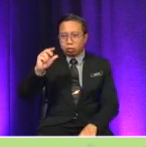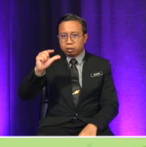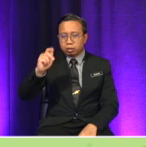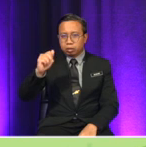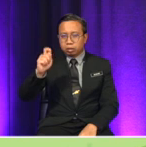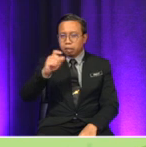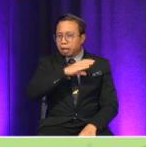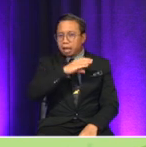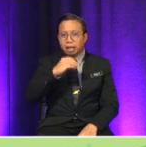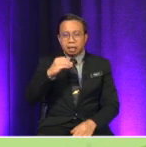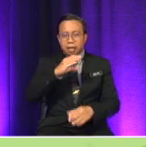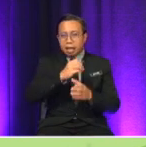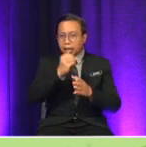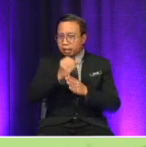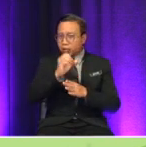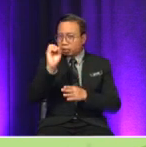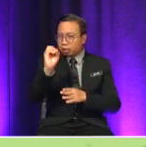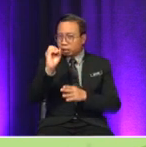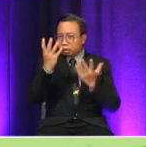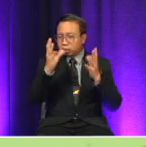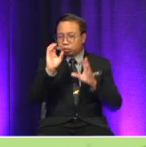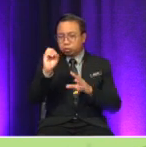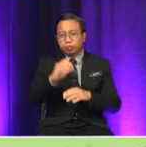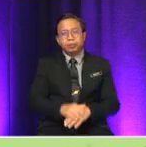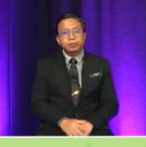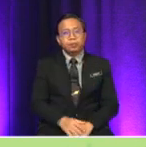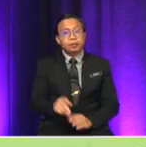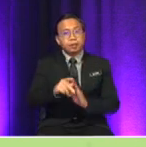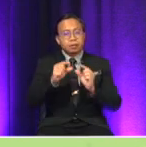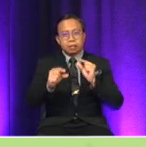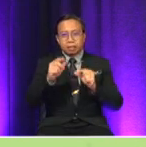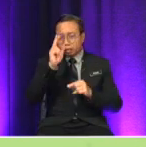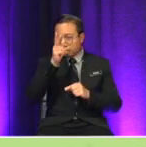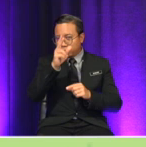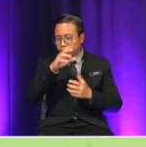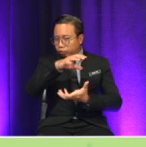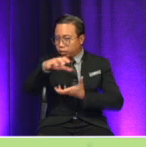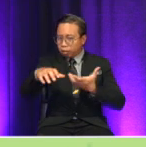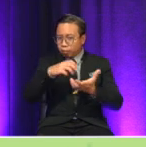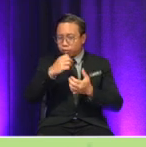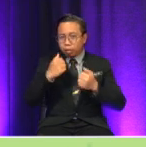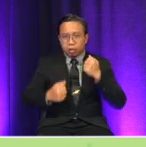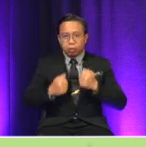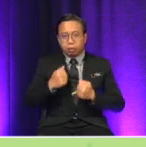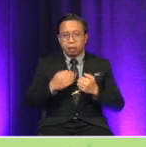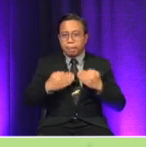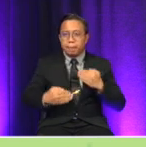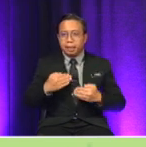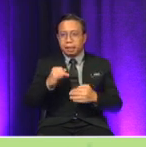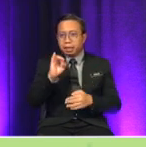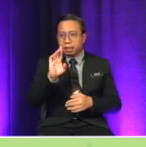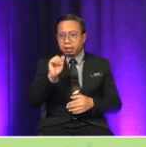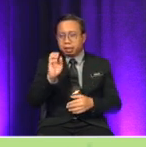dengan tangan kosong. Pergerakan kreatif A, kombinasi antara pergerakan anggota badan, irama dan